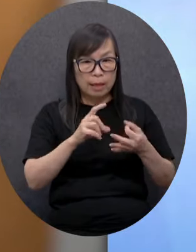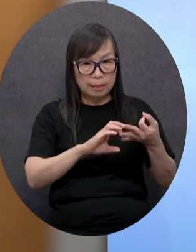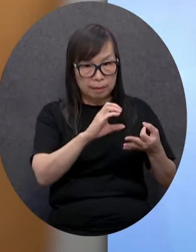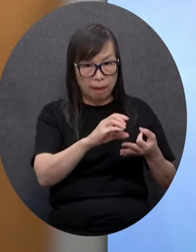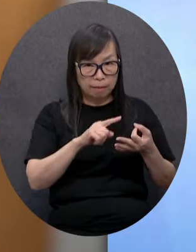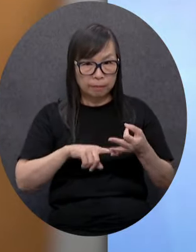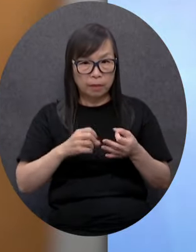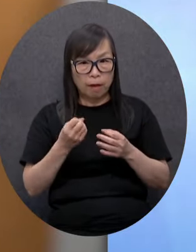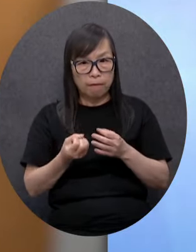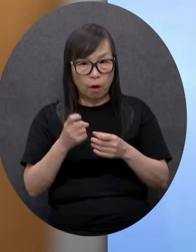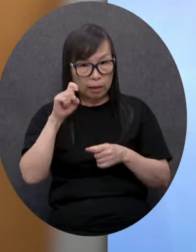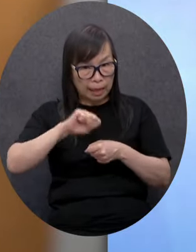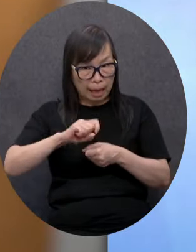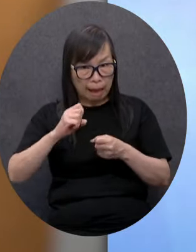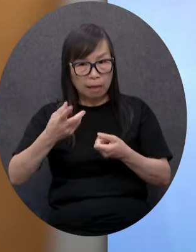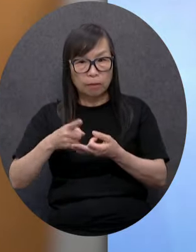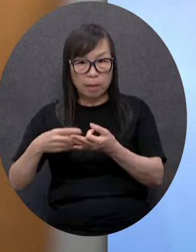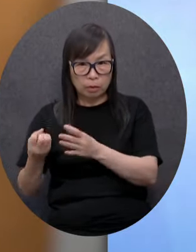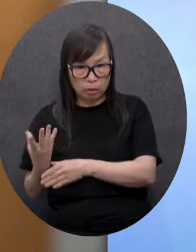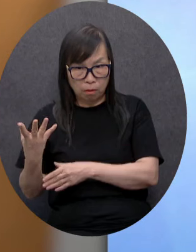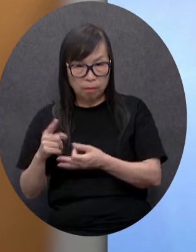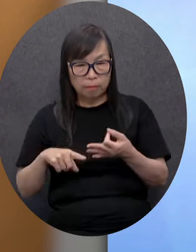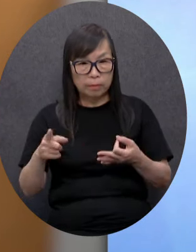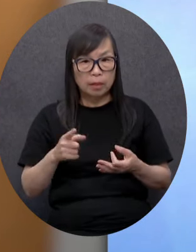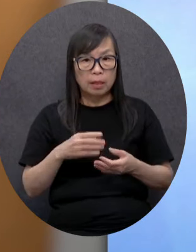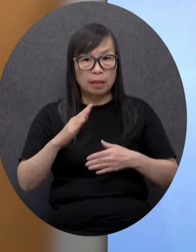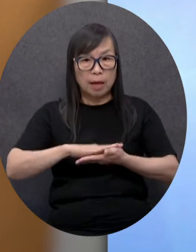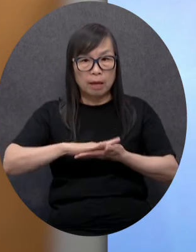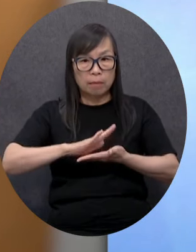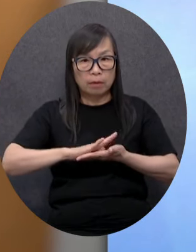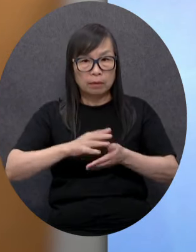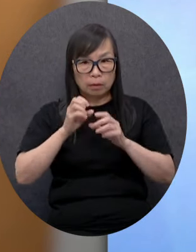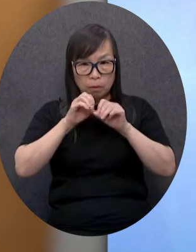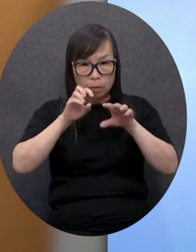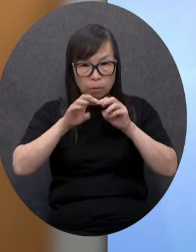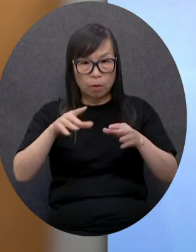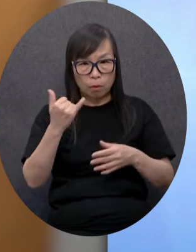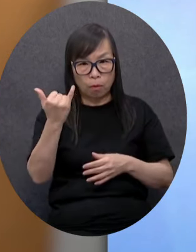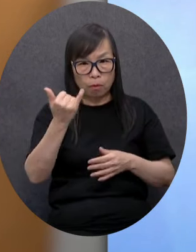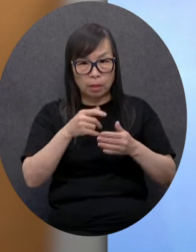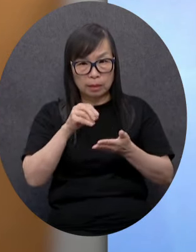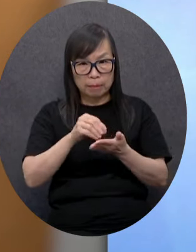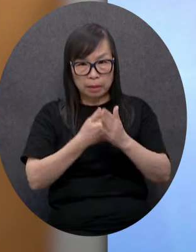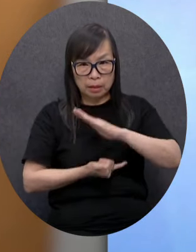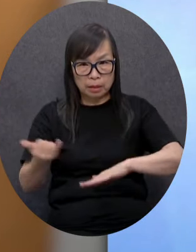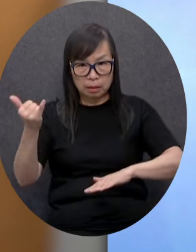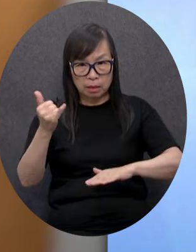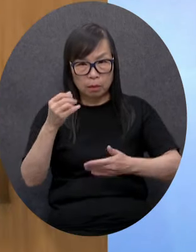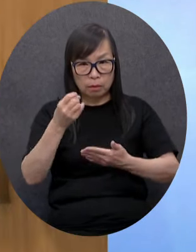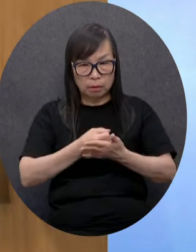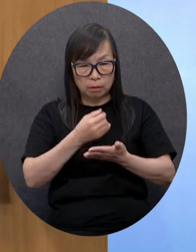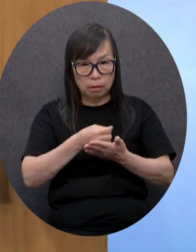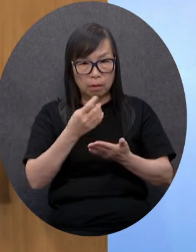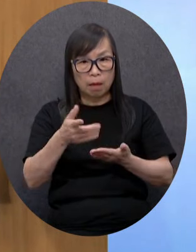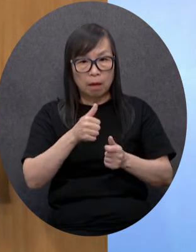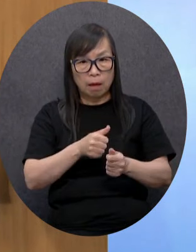杰、霍家智、蔡明达，借在宪报刊登公告对这六名指名潜逃者施行措施，包